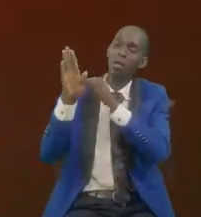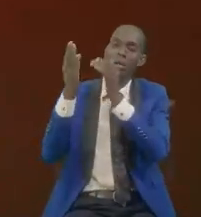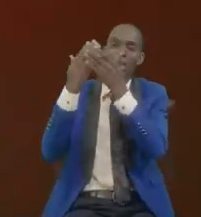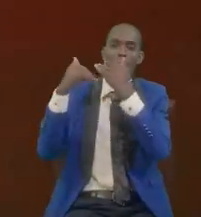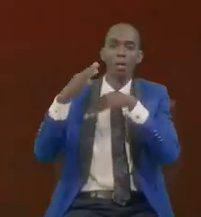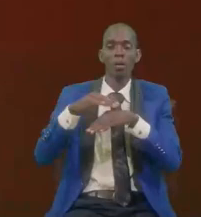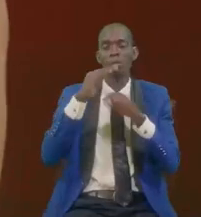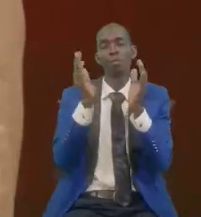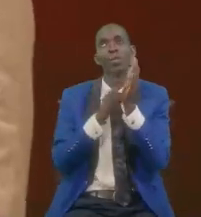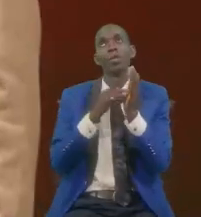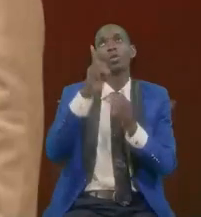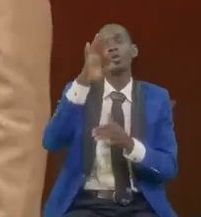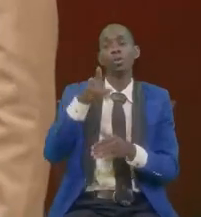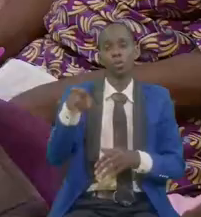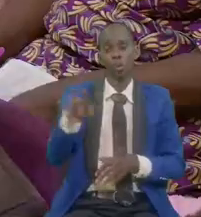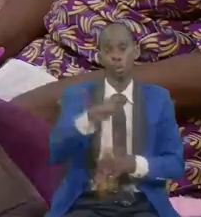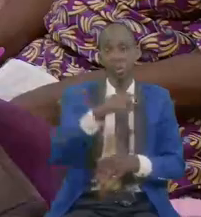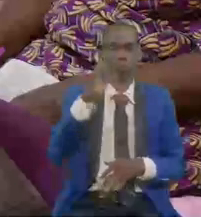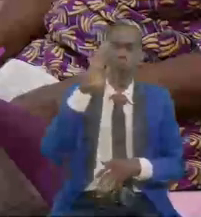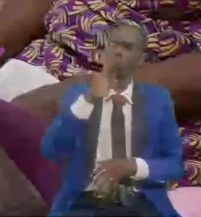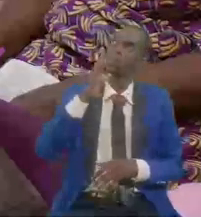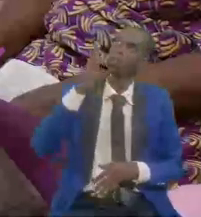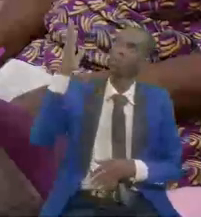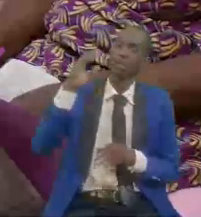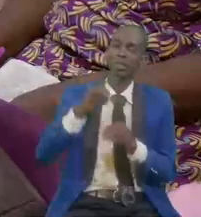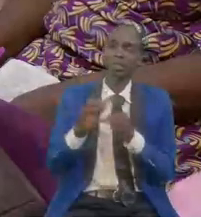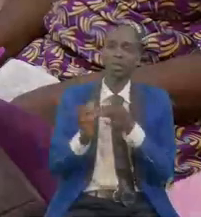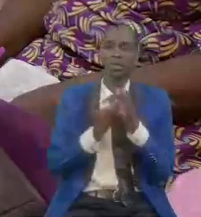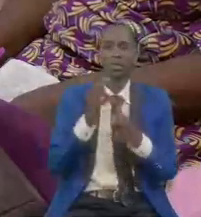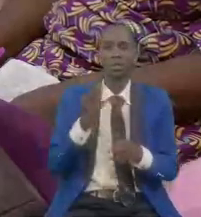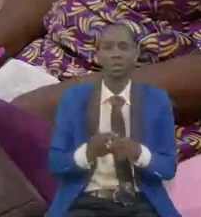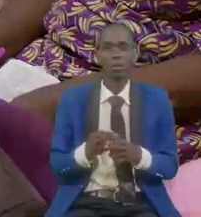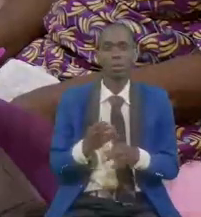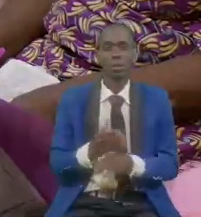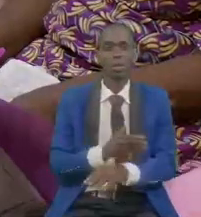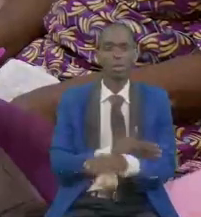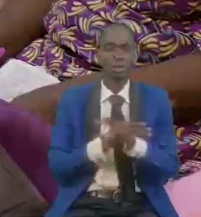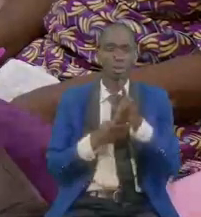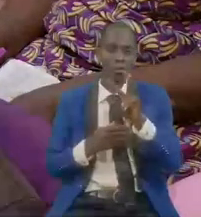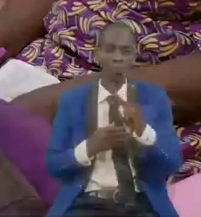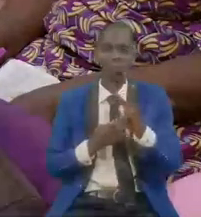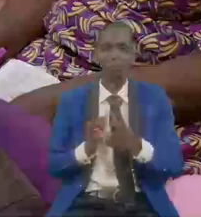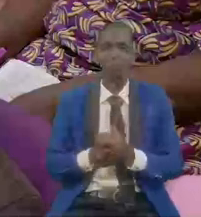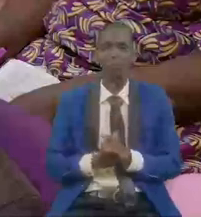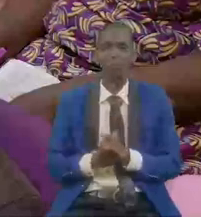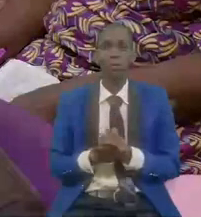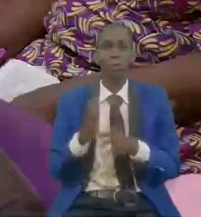C'est le chemin vers le ciel. Dieu merci, je prie que vous soyez là au nom de Jésus. Numéro 3 ici.